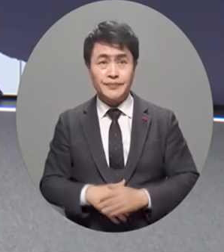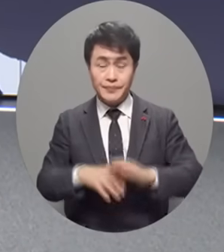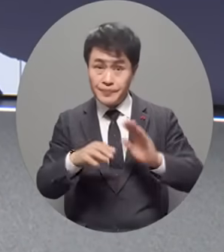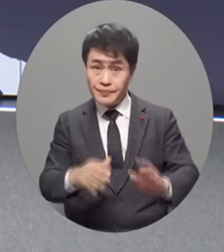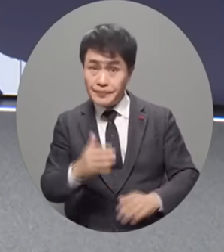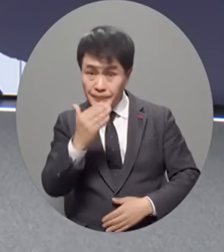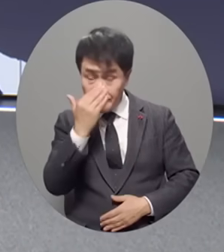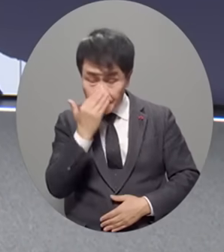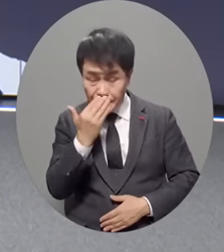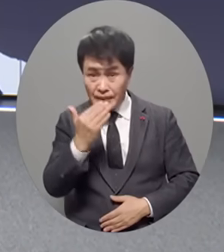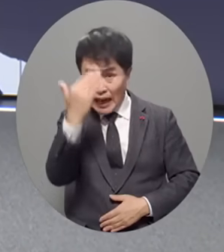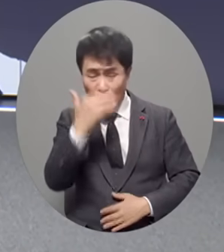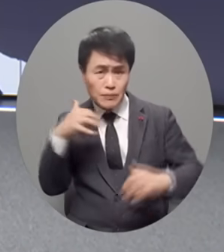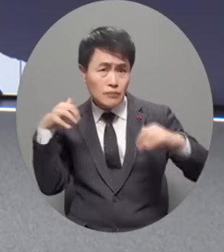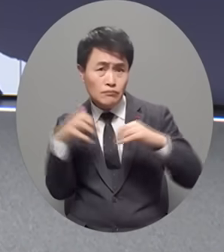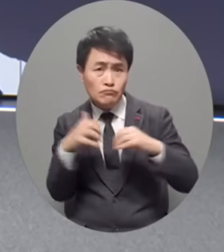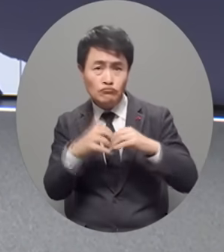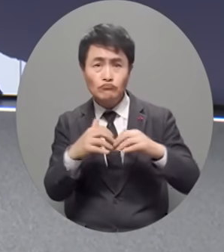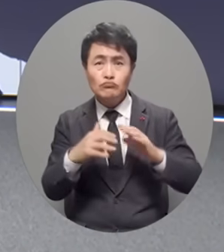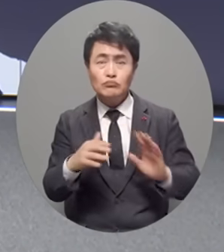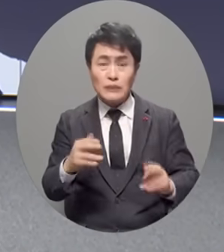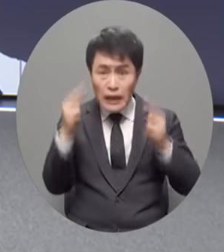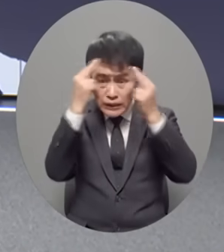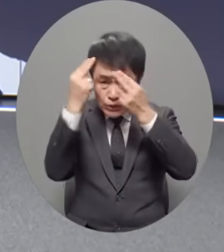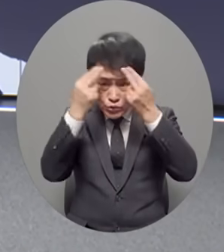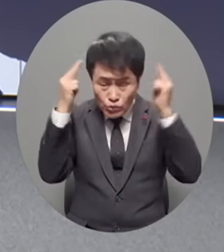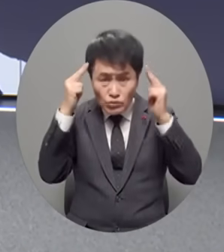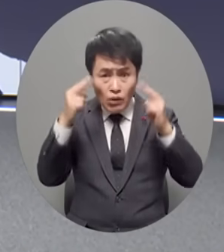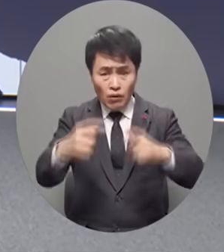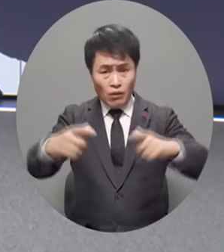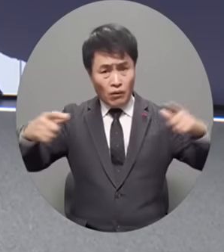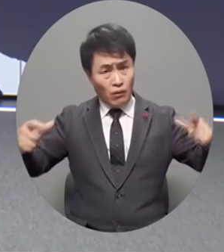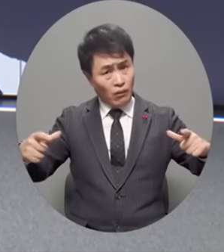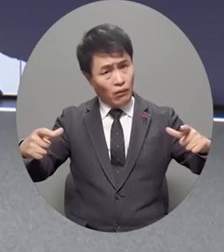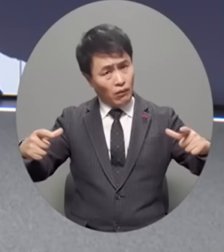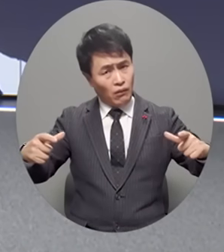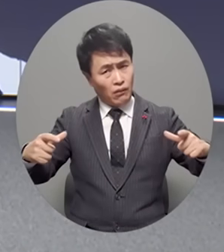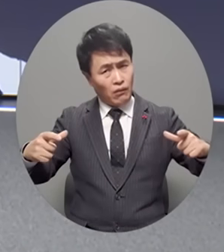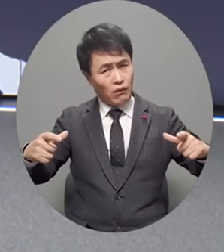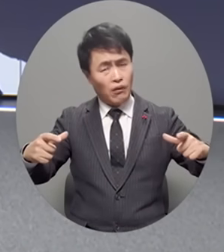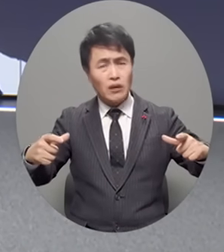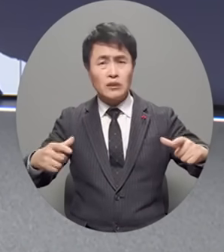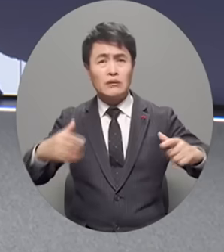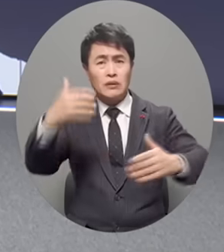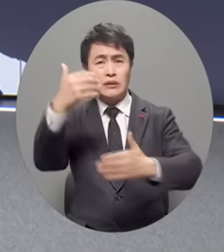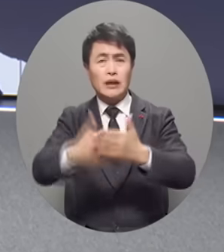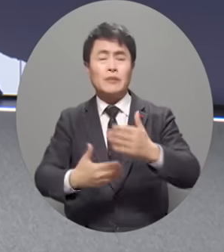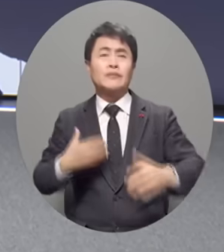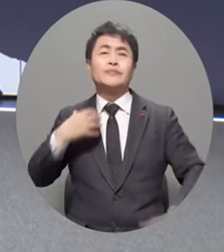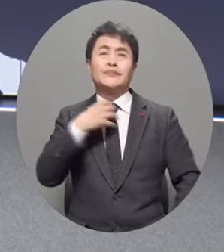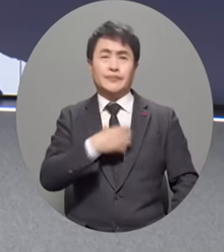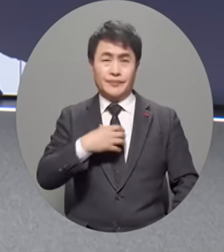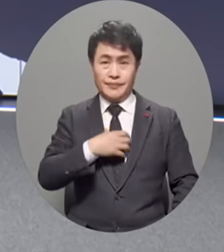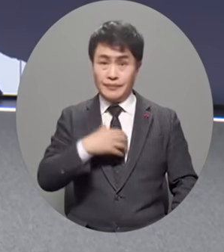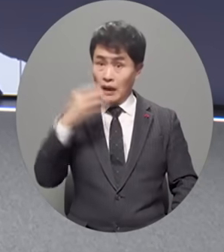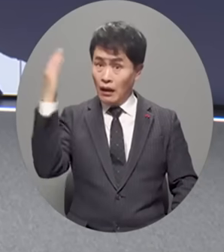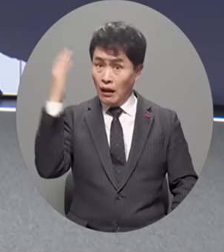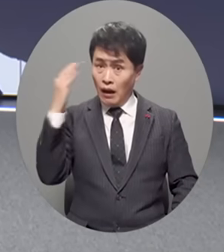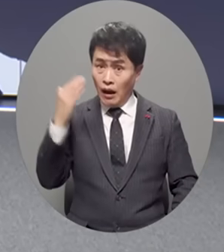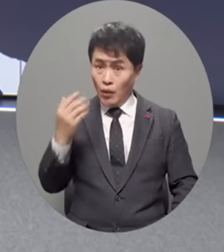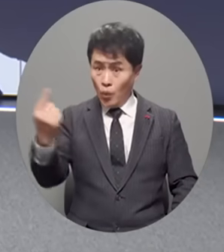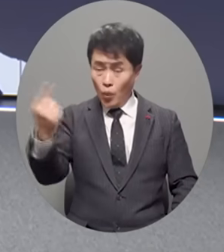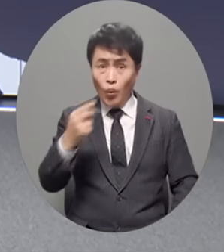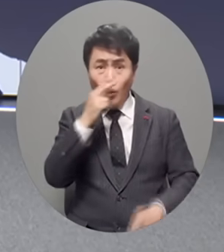이스라엘 하마스 전쟁이 중동 전역으로 확대될 가능성은 여전히 남은 걱정입니다. 우리나라로 들어오는